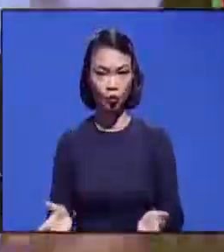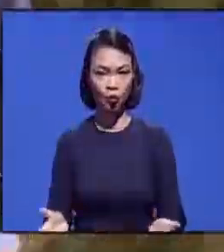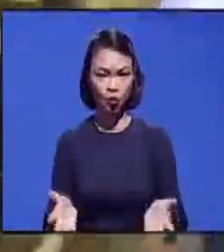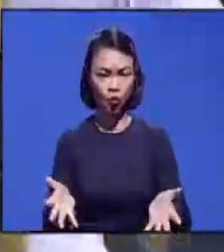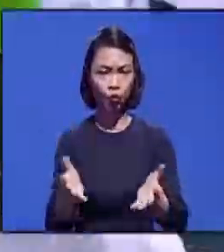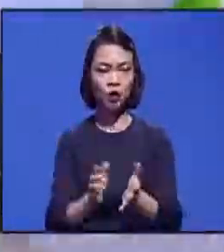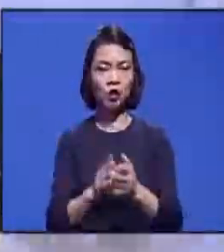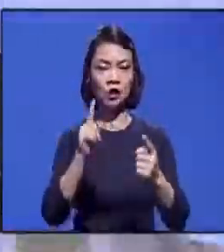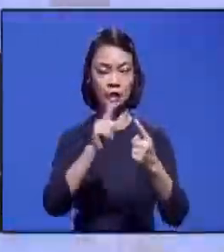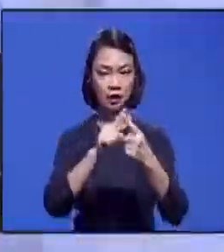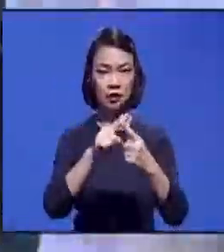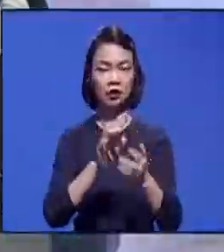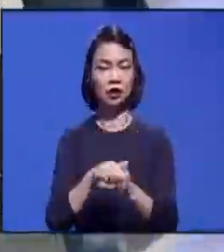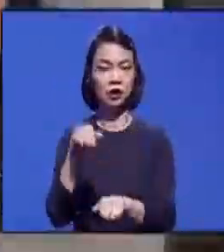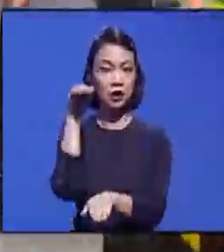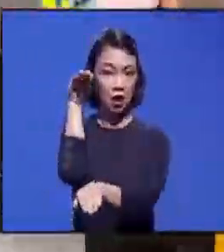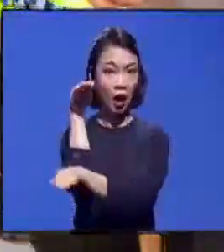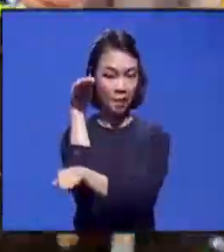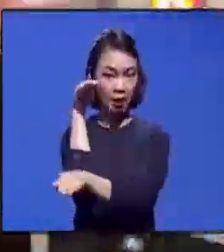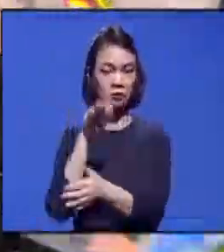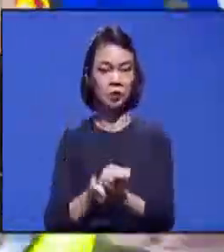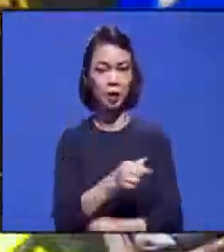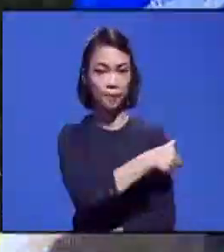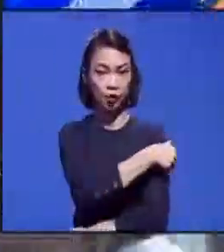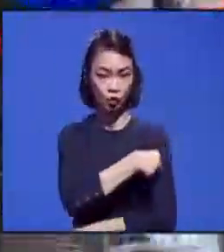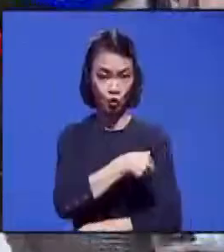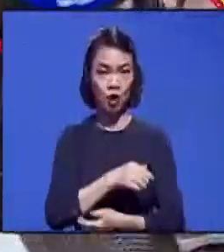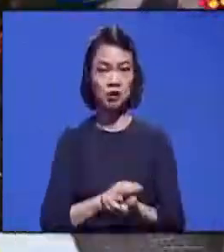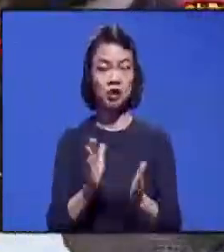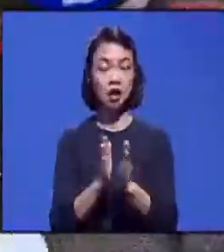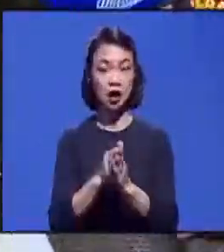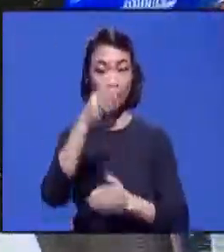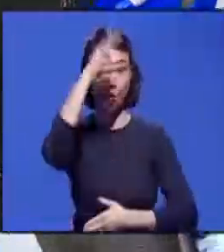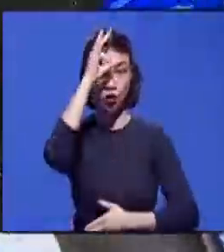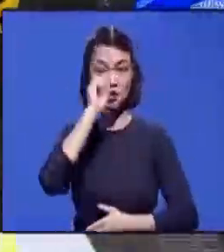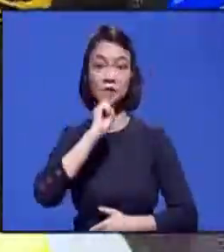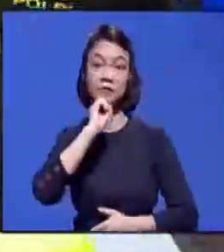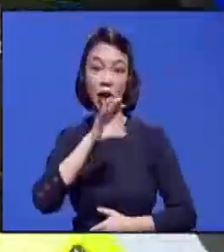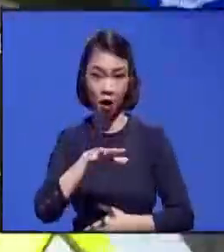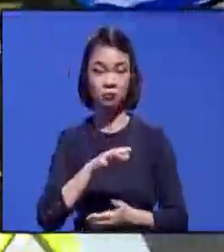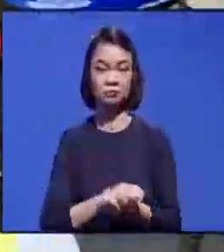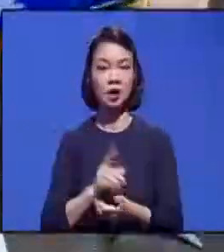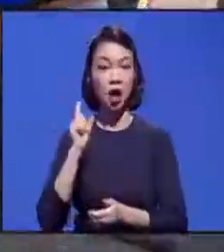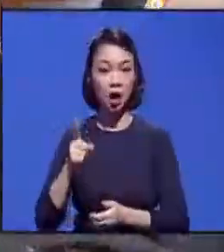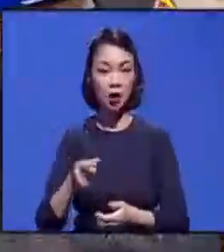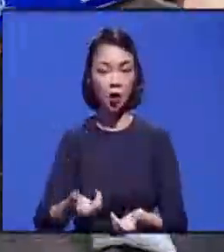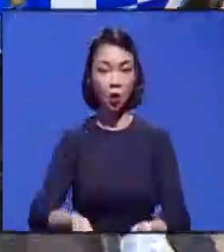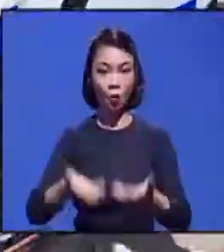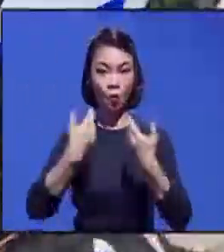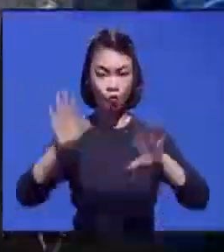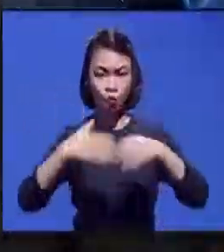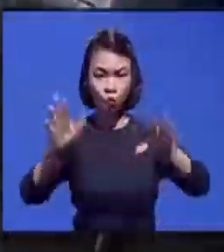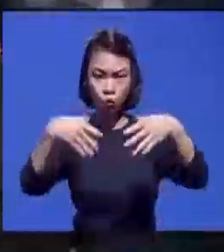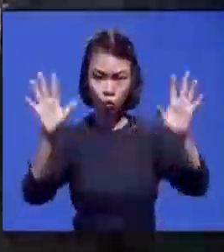Abang, Jakarta, pemirsa. Dan pihak petugas ataupun polisi memang mengklaim bahwa adanya pembubaran aksi massa kali